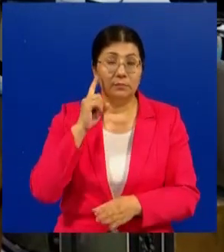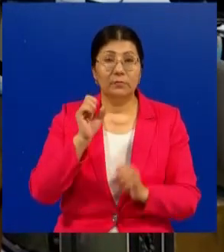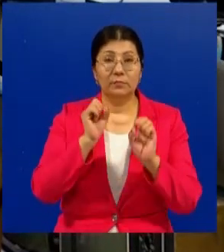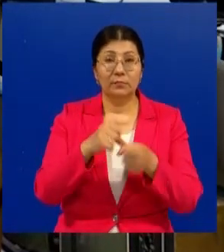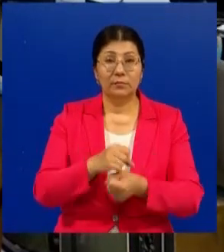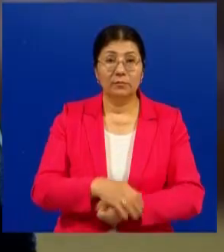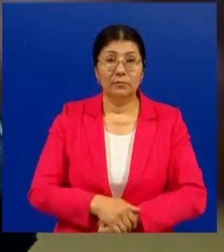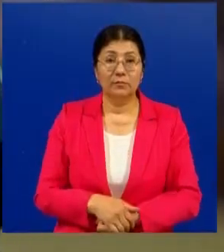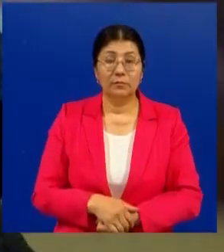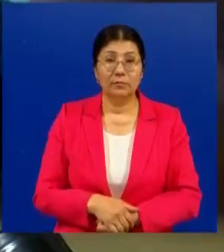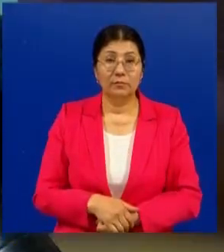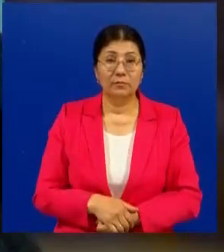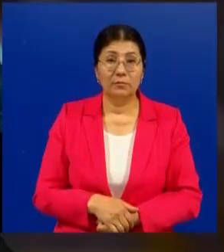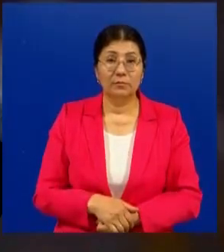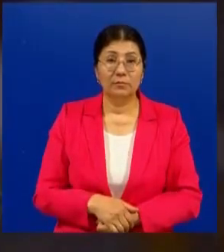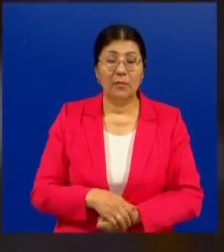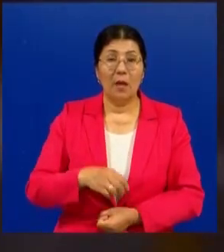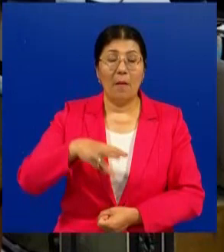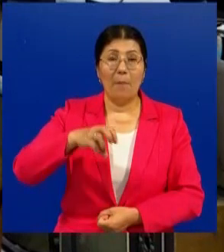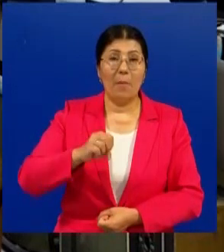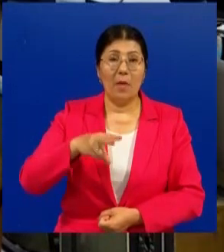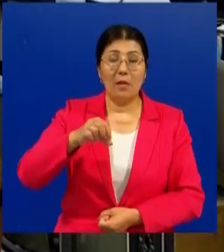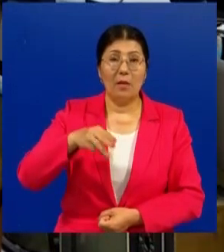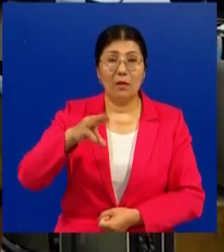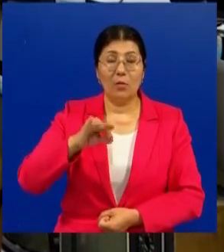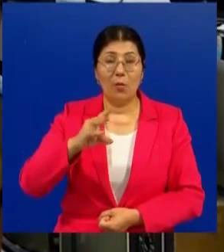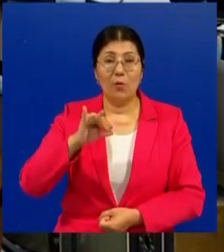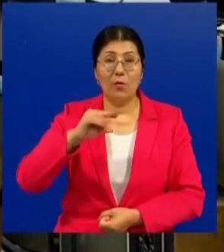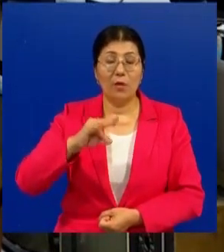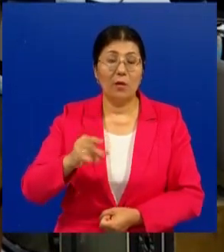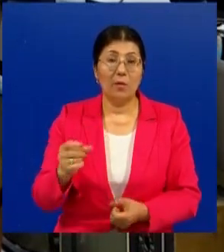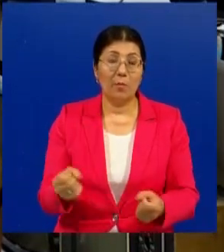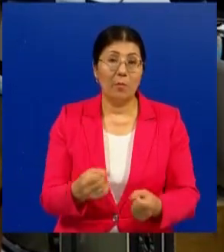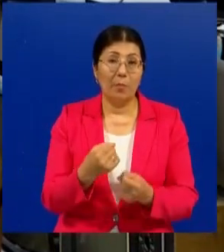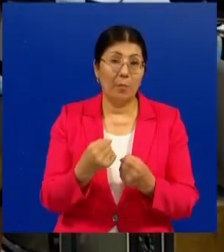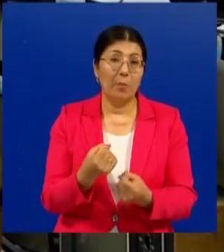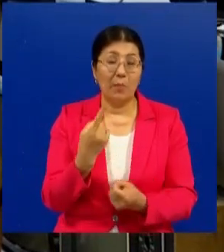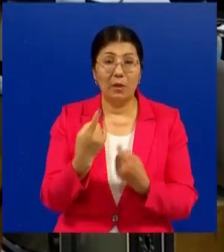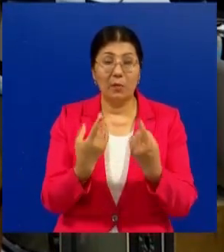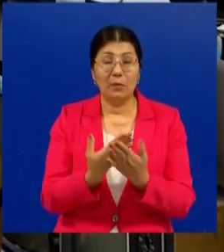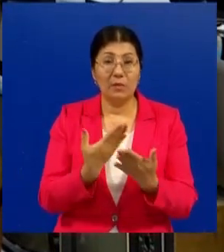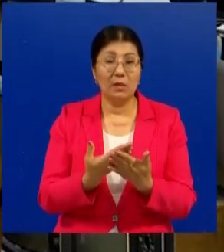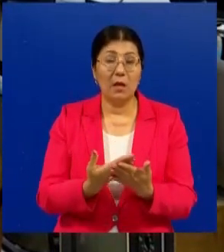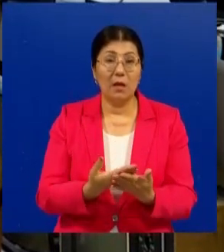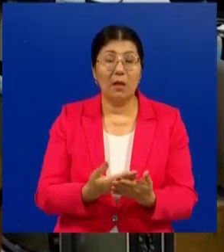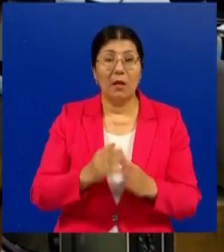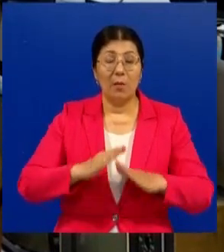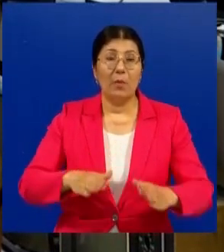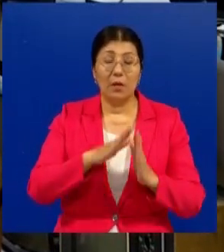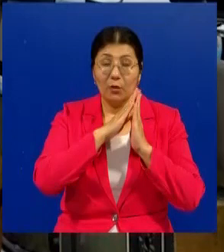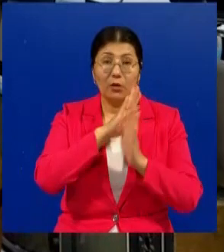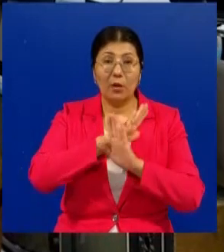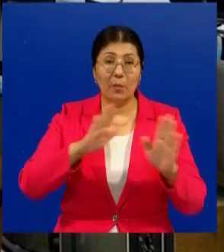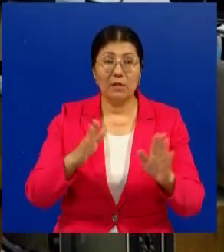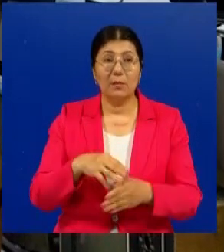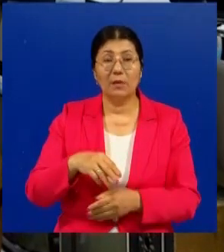емес, тыңдауға. Гормон мелатонин деген пайда болады. Егер де бала ұйықтамаса, баланың бойында сол мелатонин жетіспейді. Ал егер